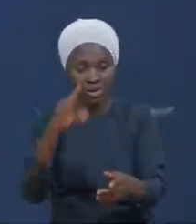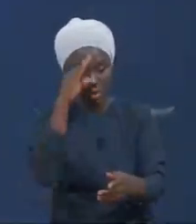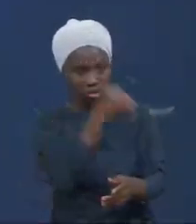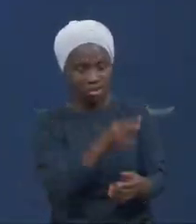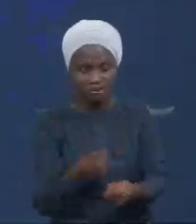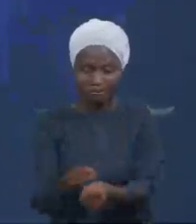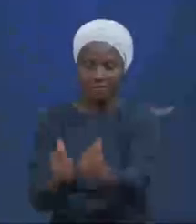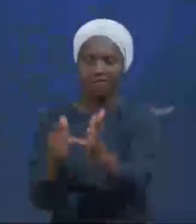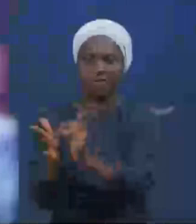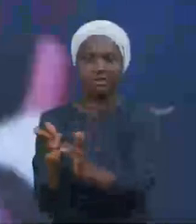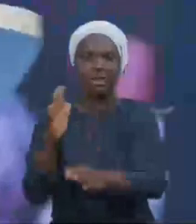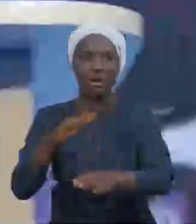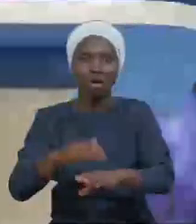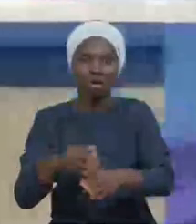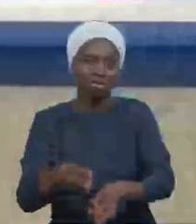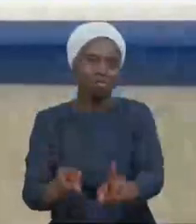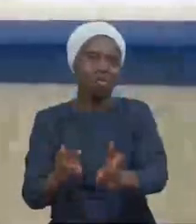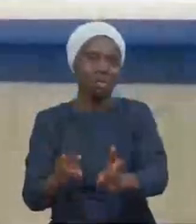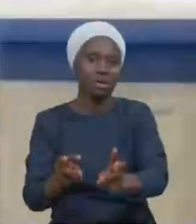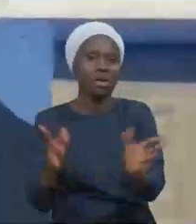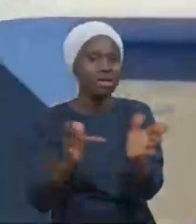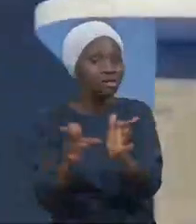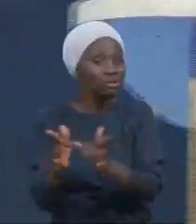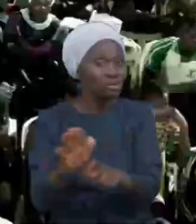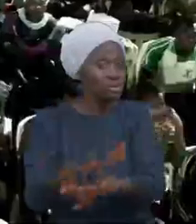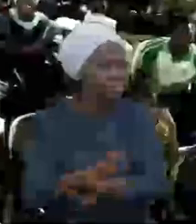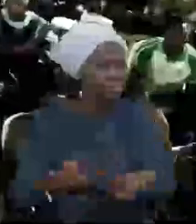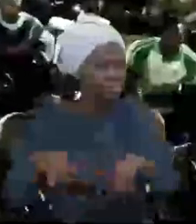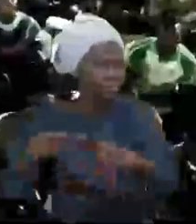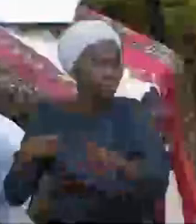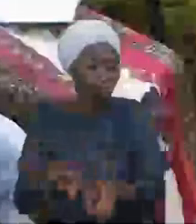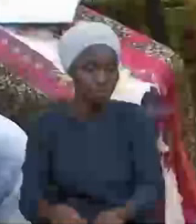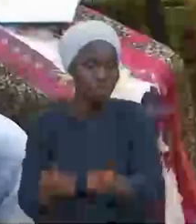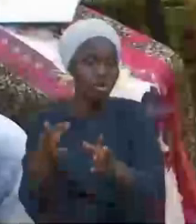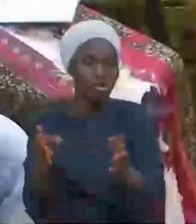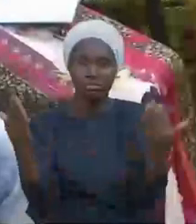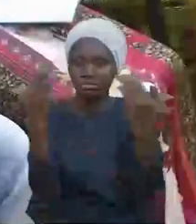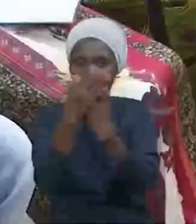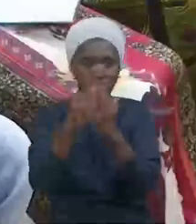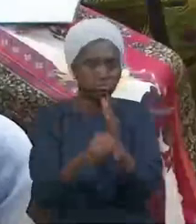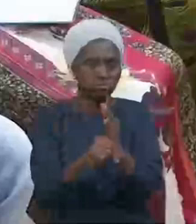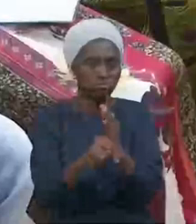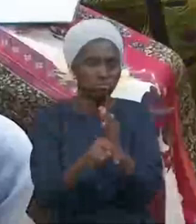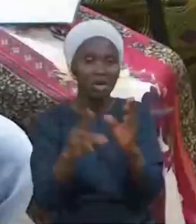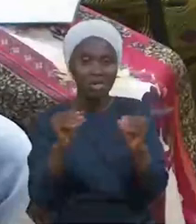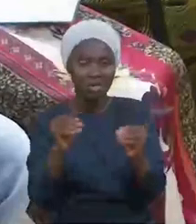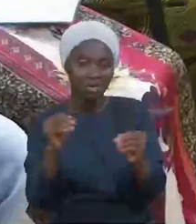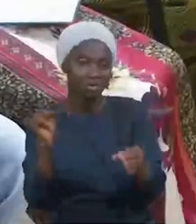chemin. Jésus ne marche pas dans les ténèbres. Alors, il ne va plus dans les